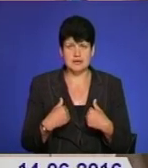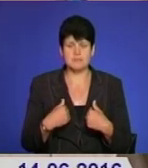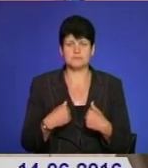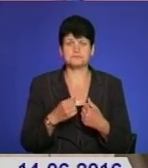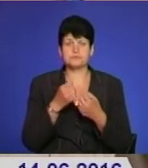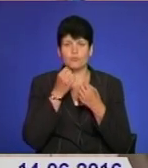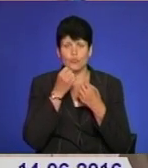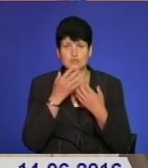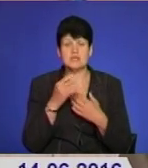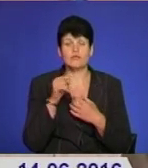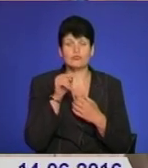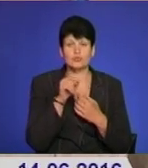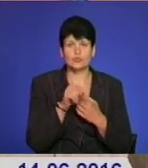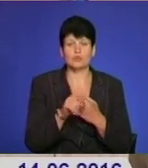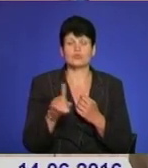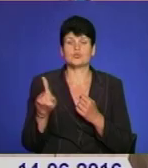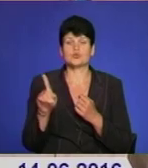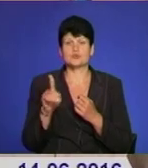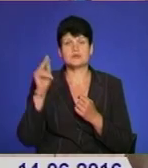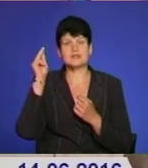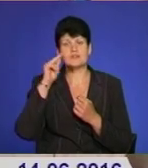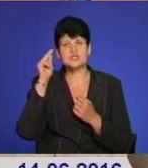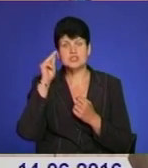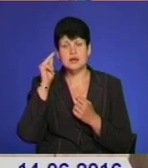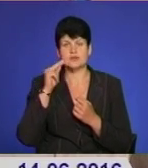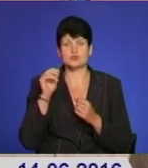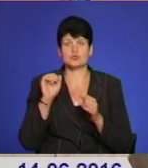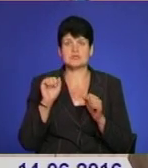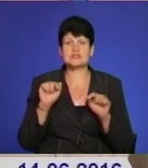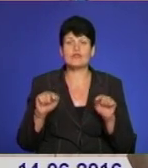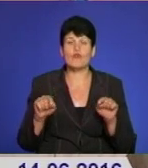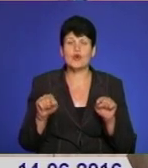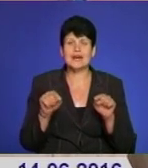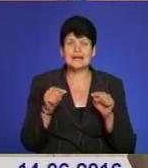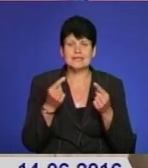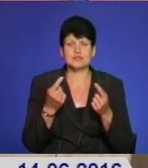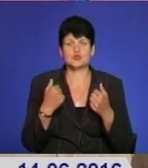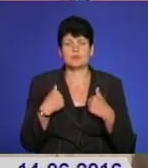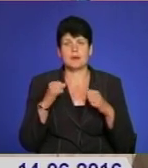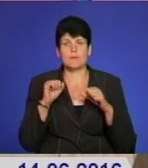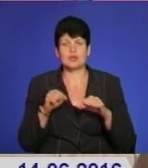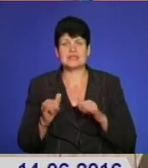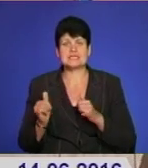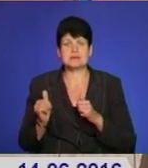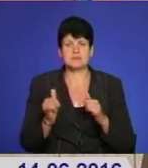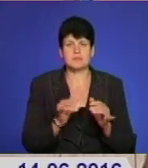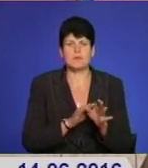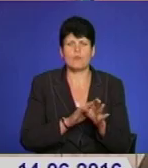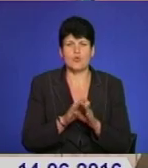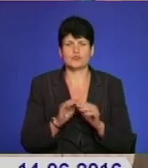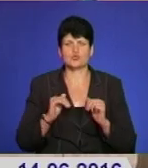позитив в цьому плані, щоб і навчання для того, щоб якимось чином це створити, щоб ми могли забезпечити